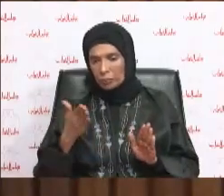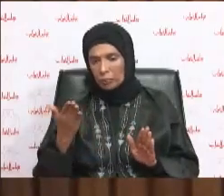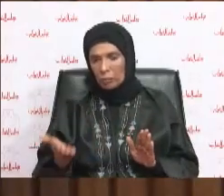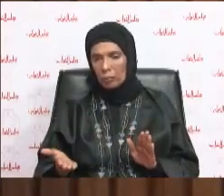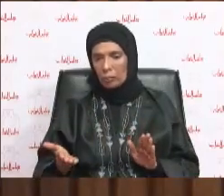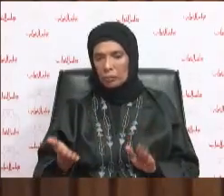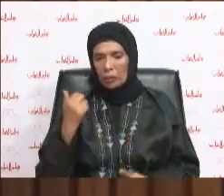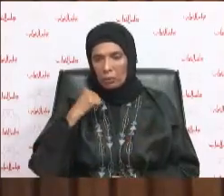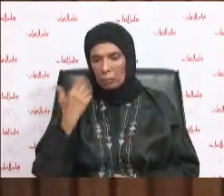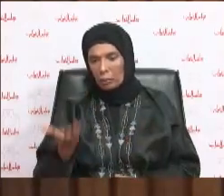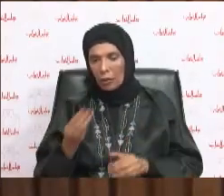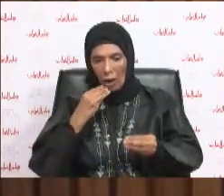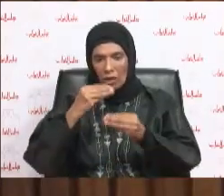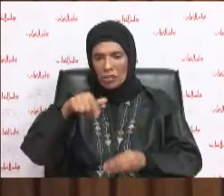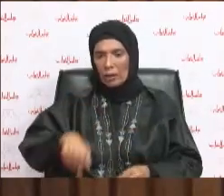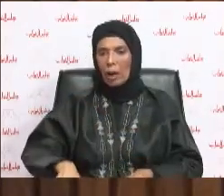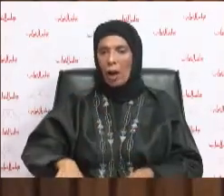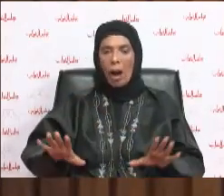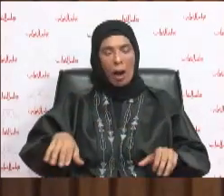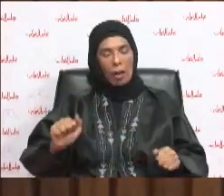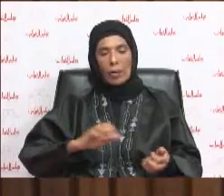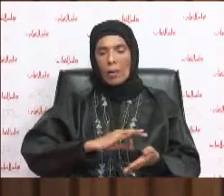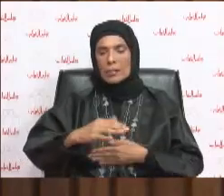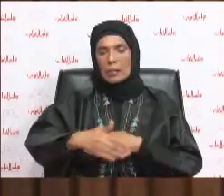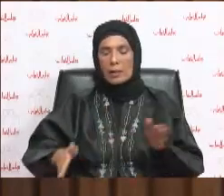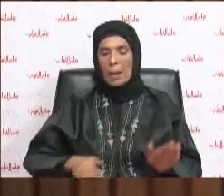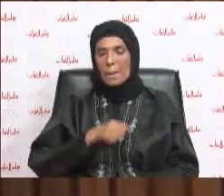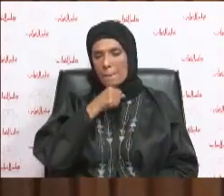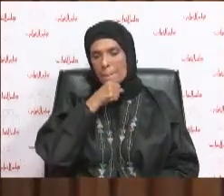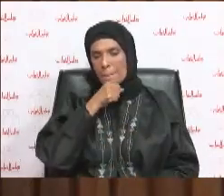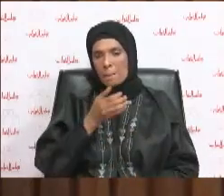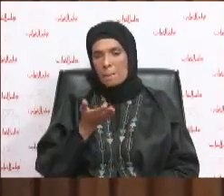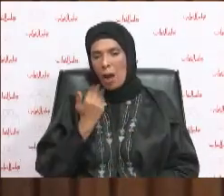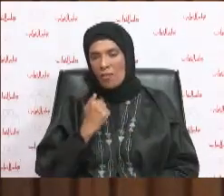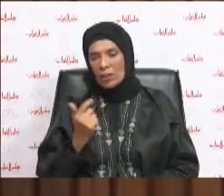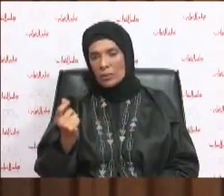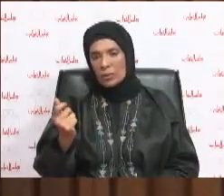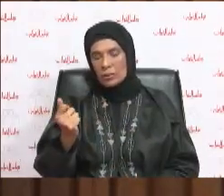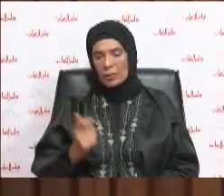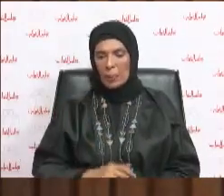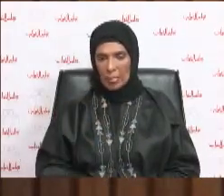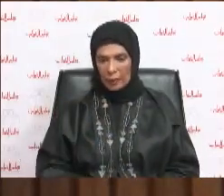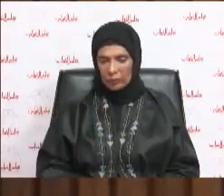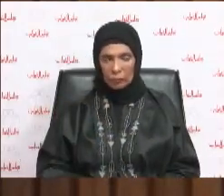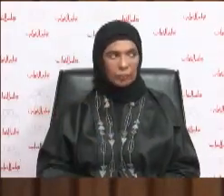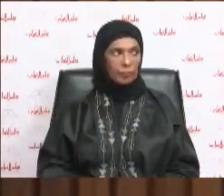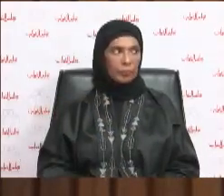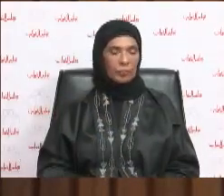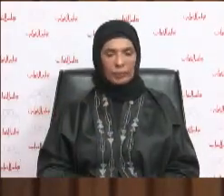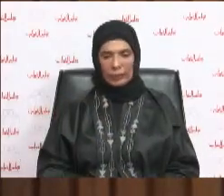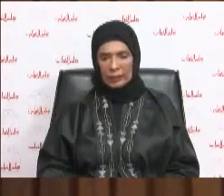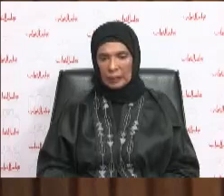حرام. إذا أنتوا الحين كصندوق تقاعد عندكم نقص والشارع يعاني و3% ما يبي